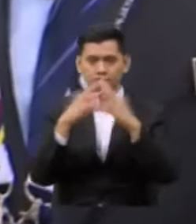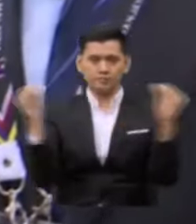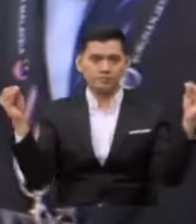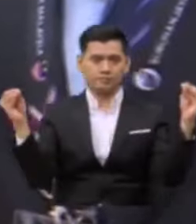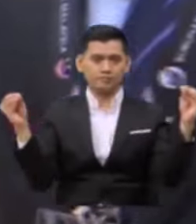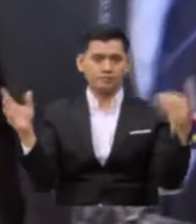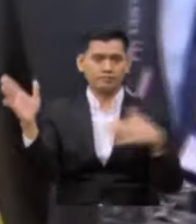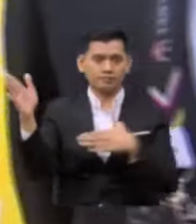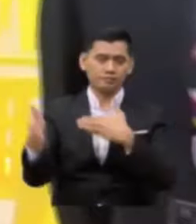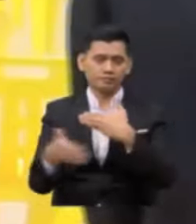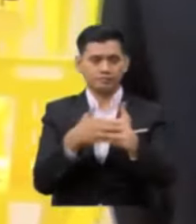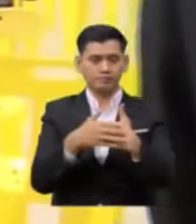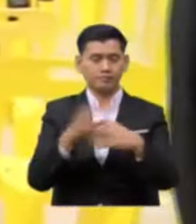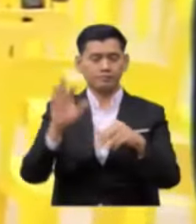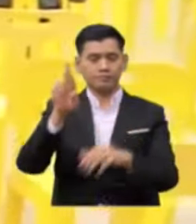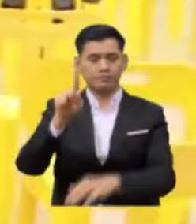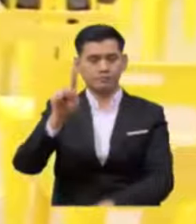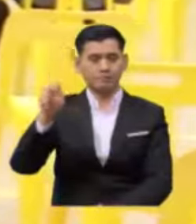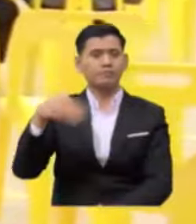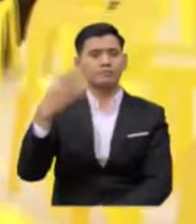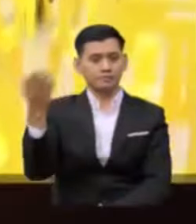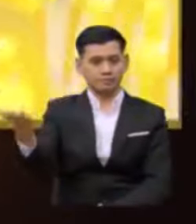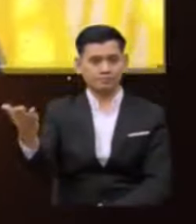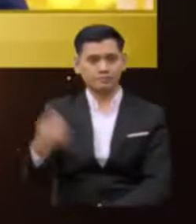dulu ke studio. Silakan.